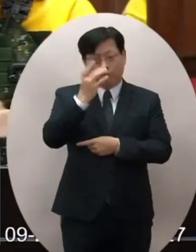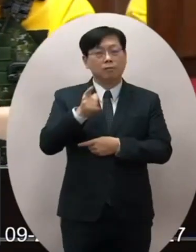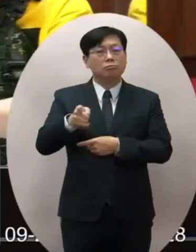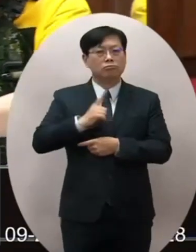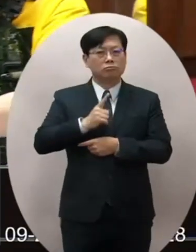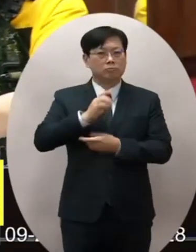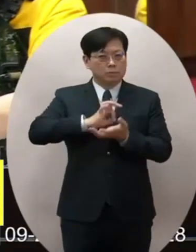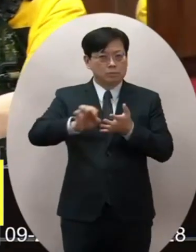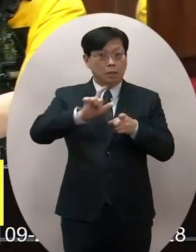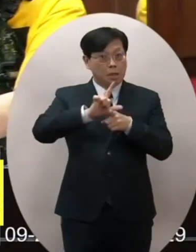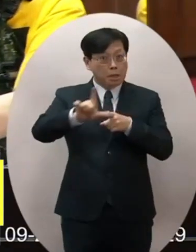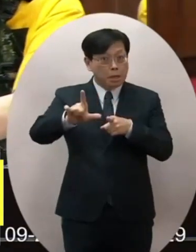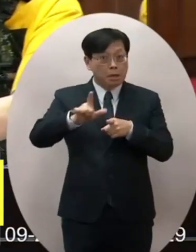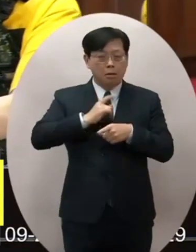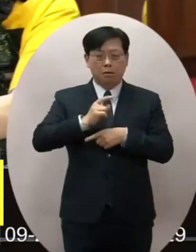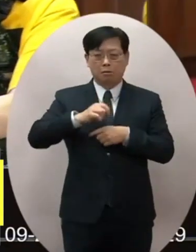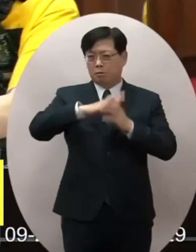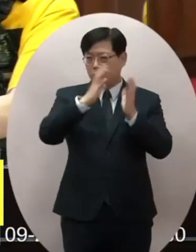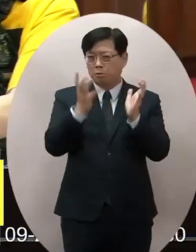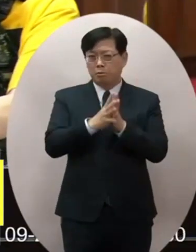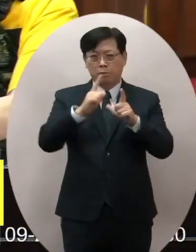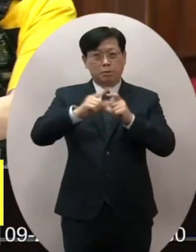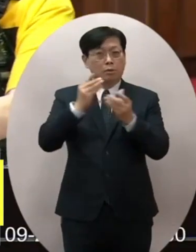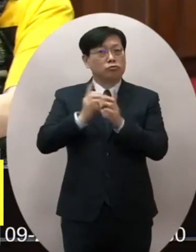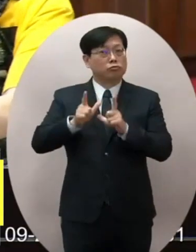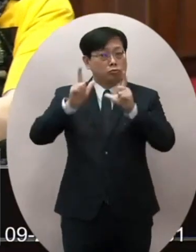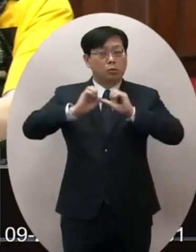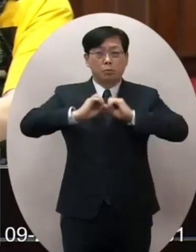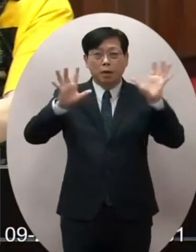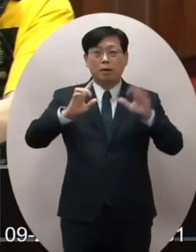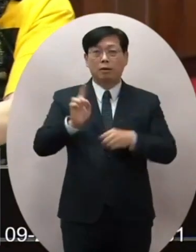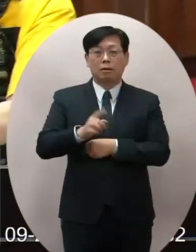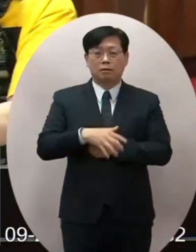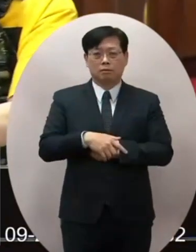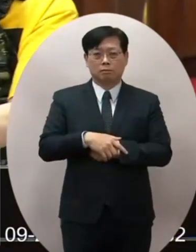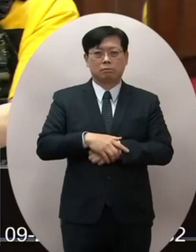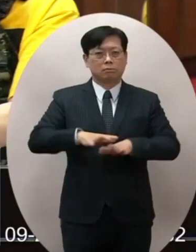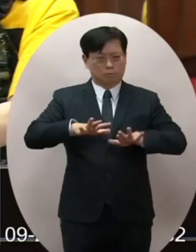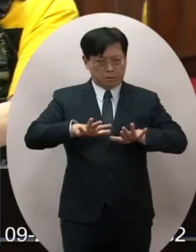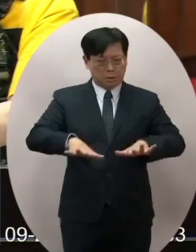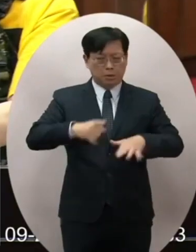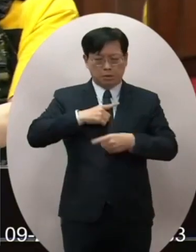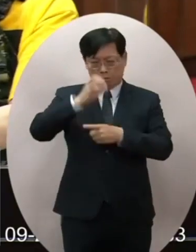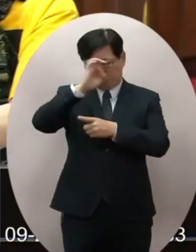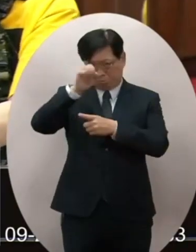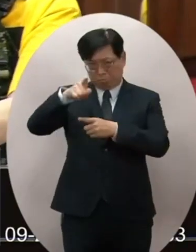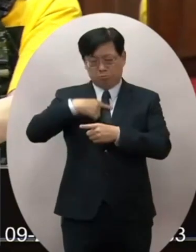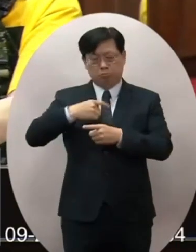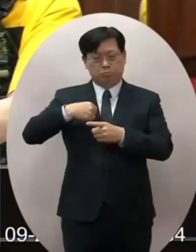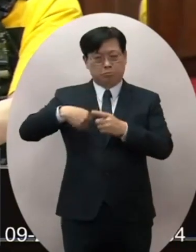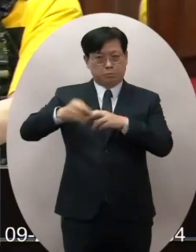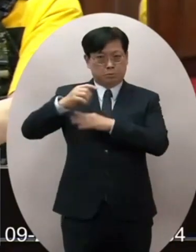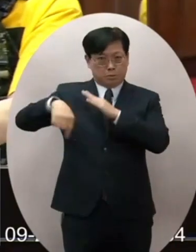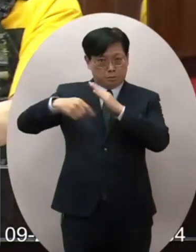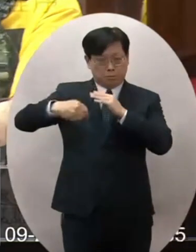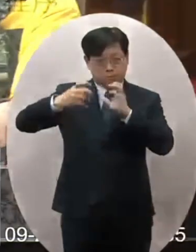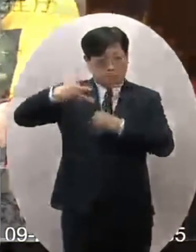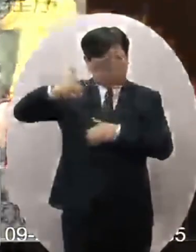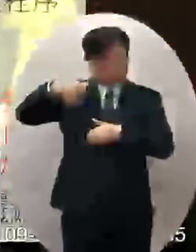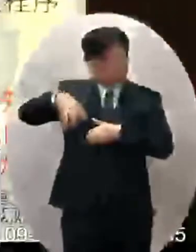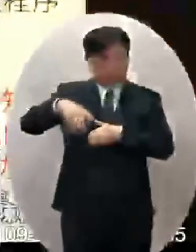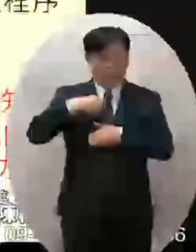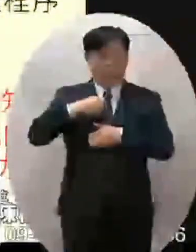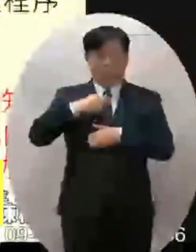裴伟有用 LINE 传讯给所有的大股东，表示已经有跟府院抱怨，要他们给